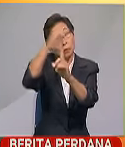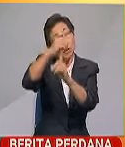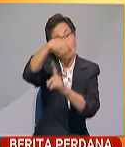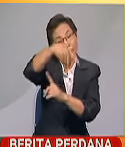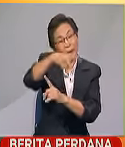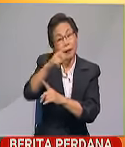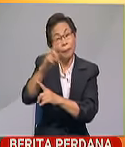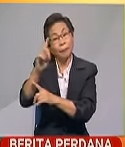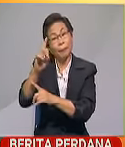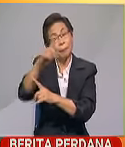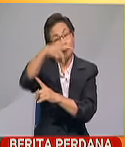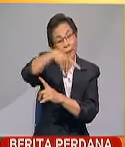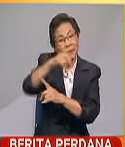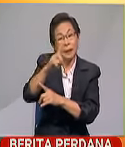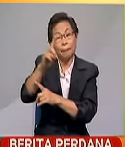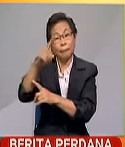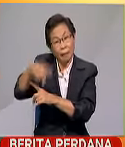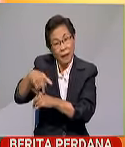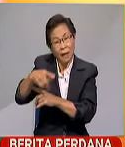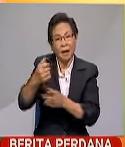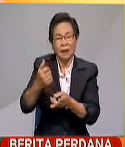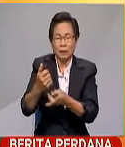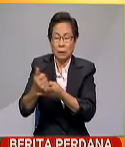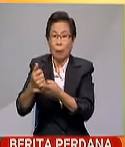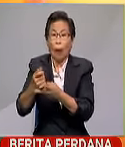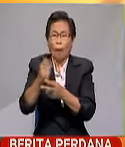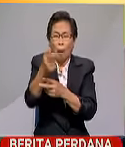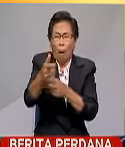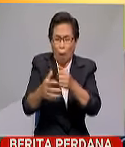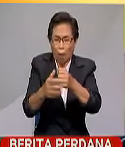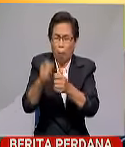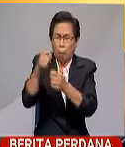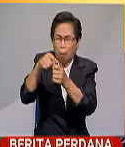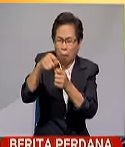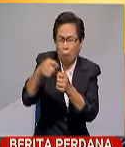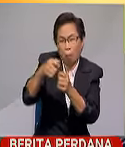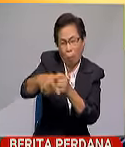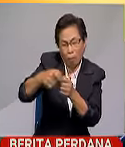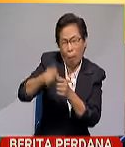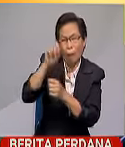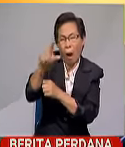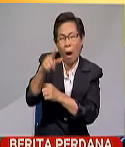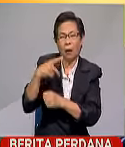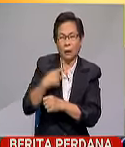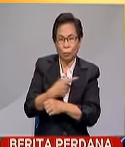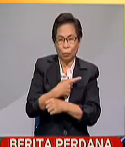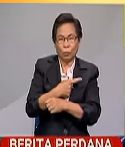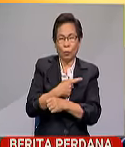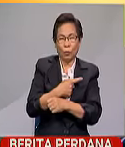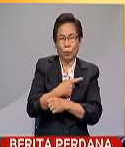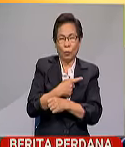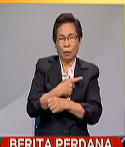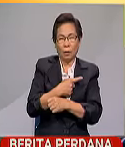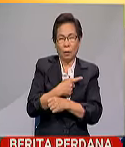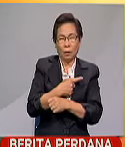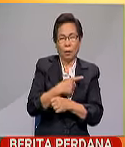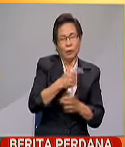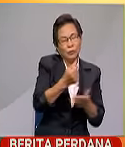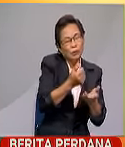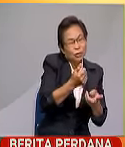ini adalah menjibatkan kos yang begitu besar, dan kita boleh menggunakan balance atau kos begini